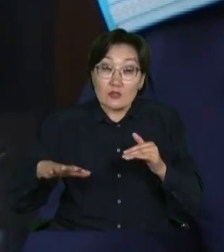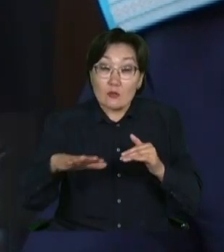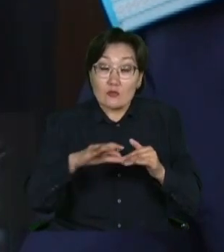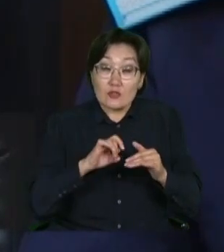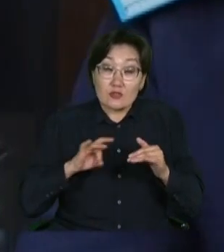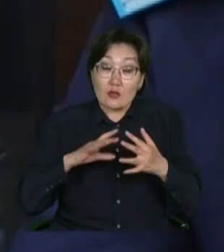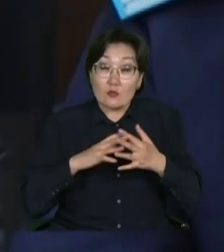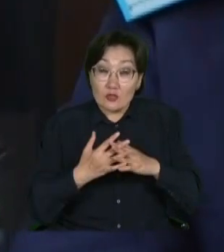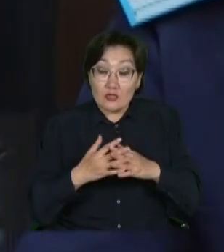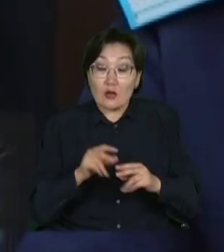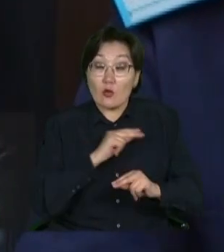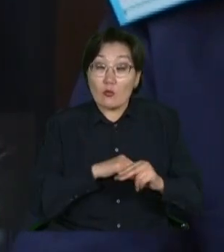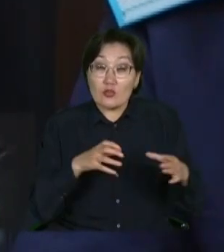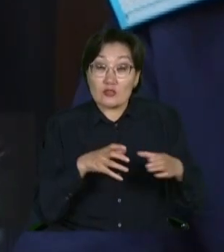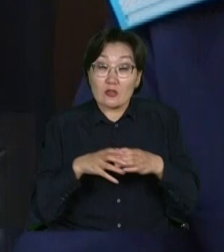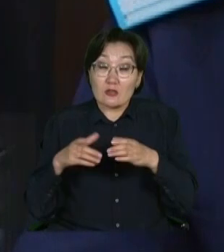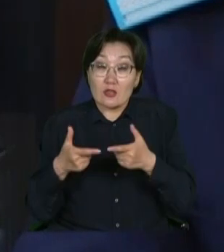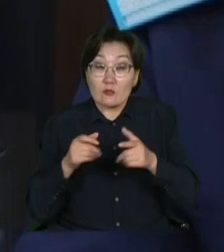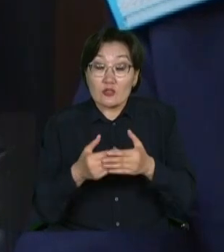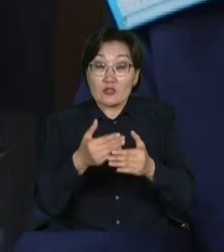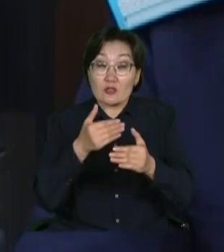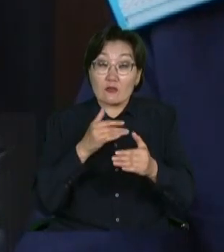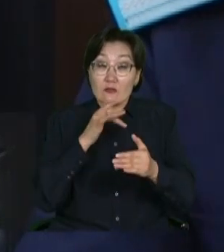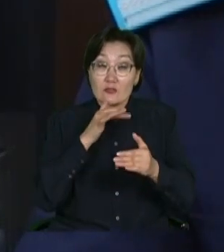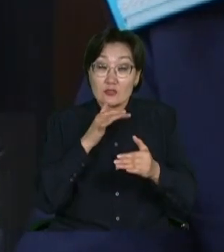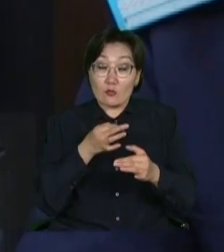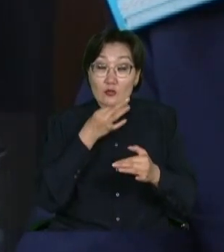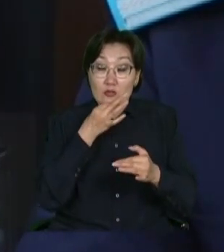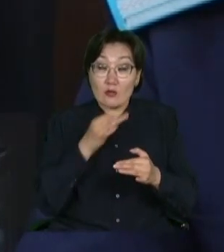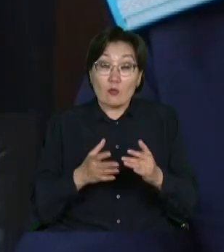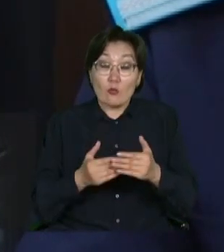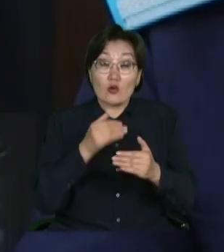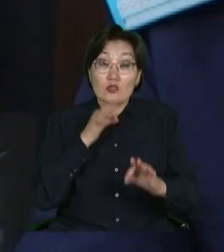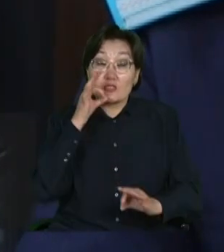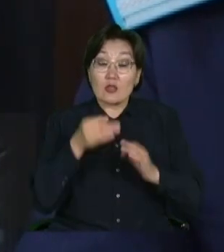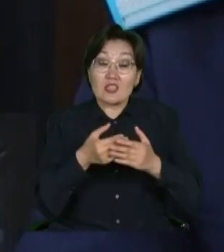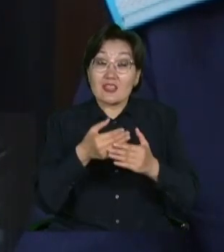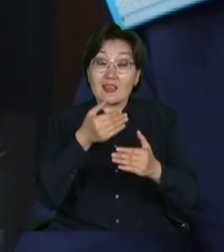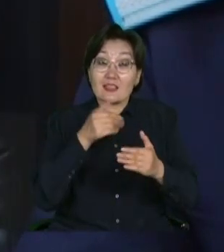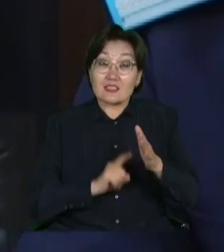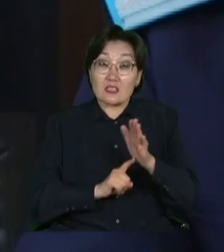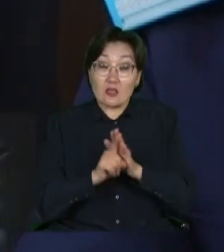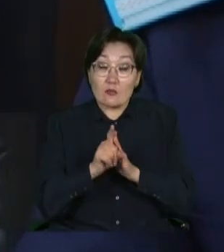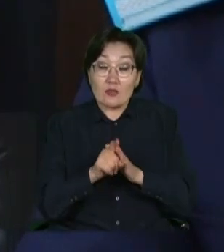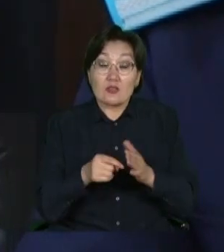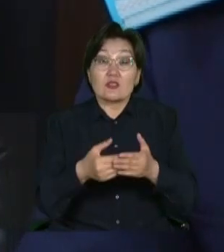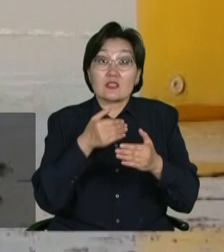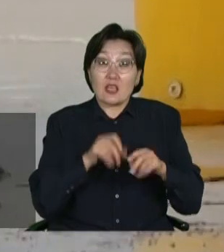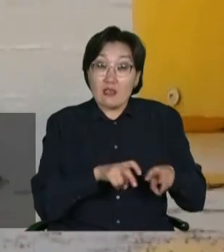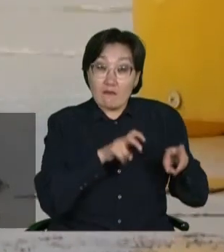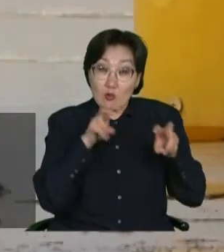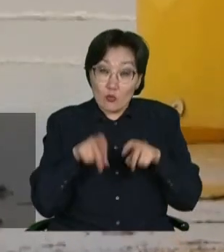работают группировки, где заблаговременно еще более суток назад началась заблаговременная